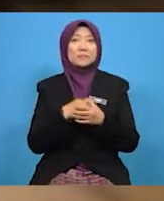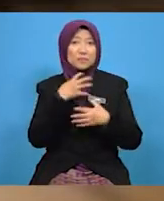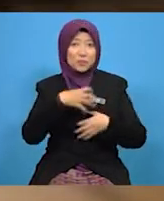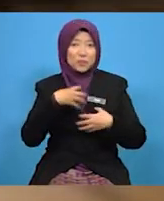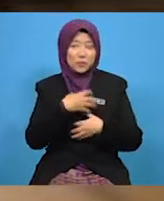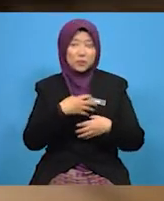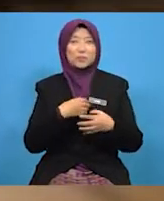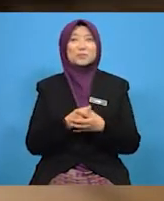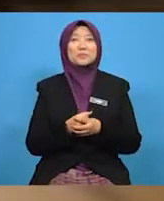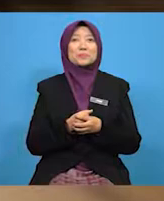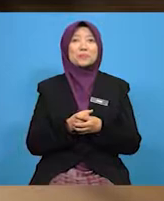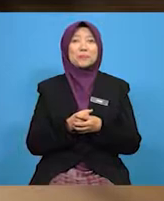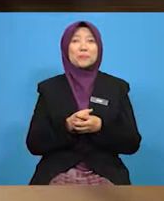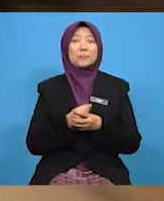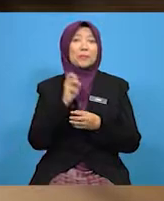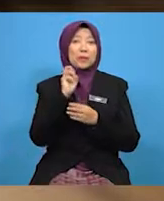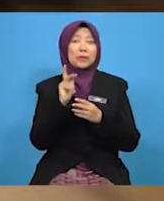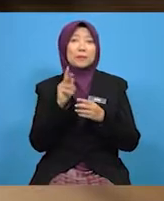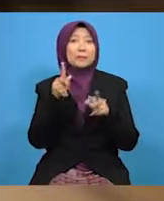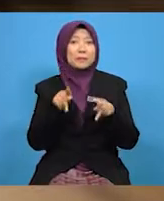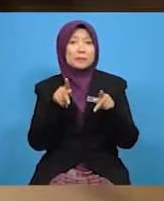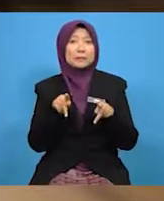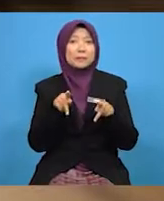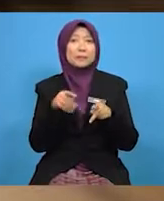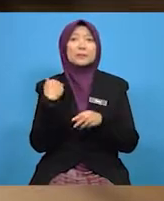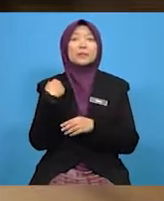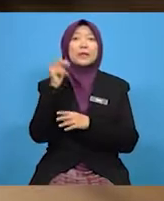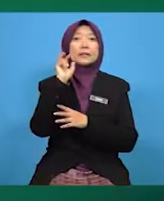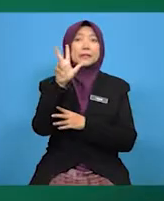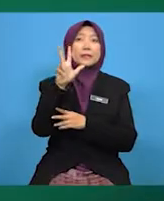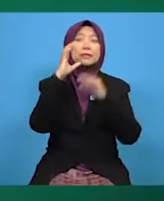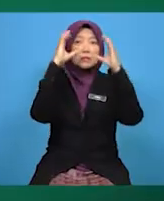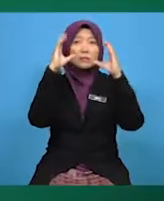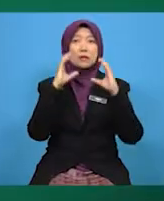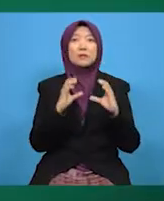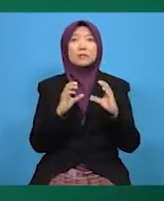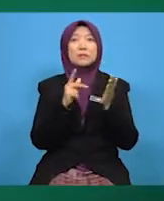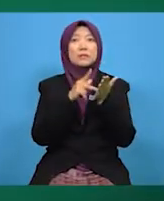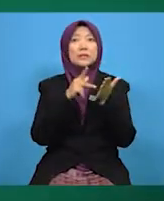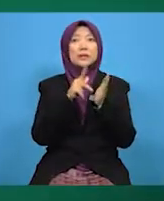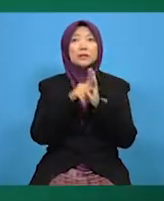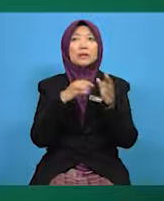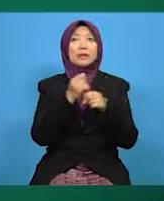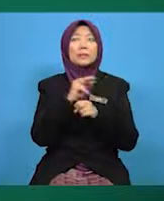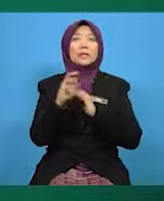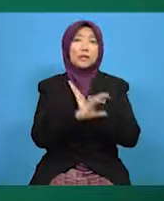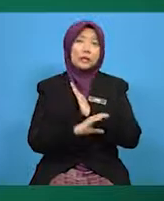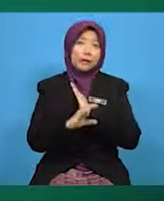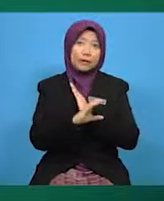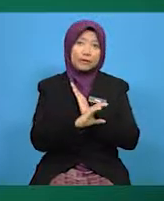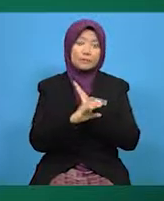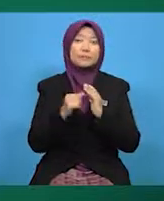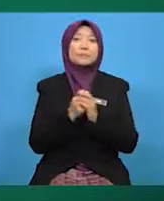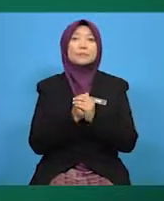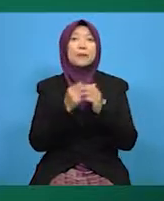bukan? Baiklah, pelajar. Terdapat tiga kaedah penghitungan pendapatan negara,